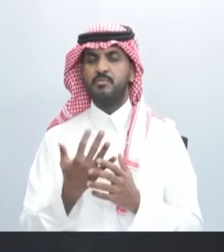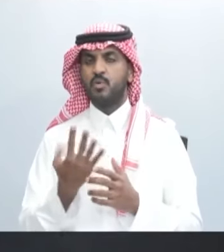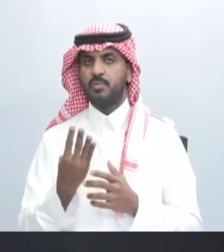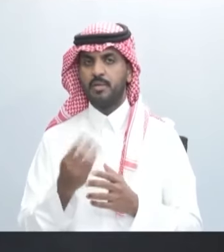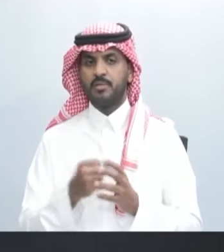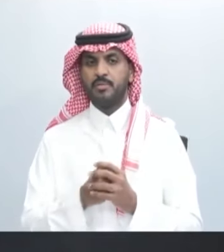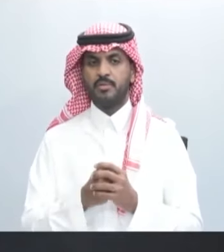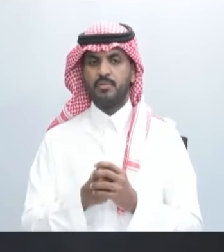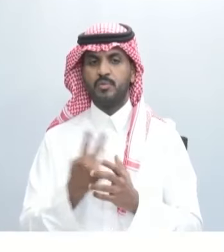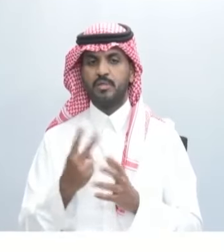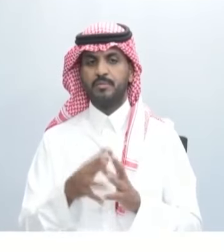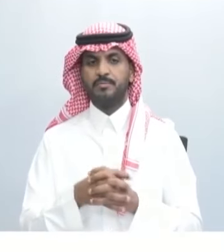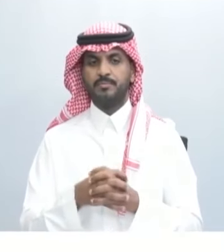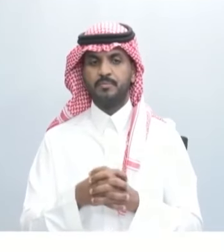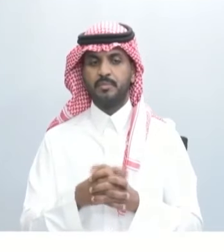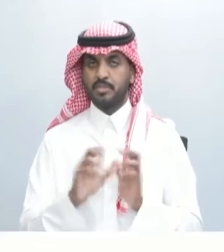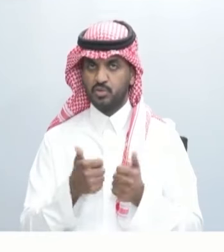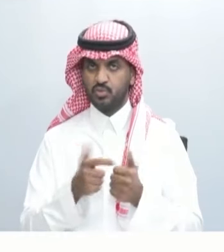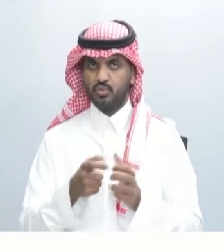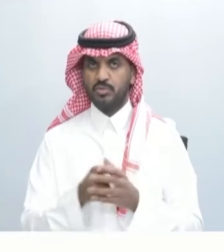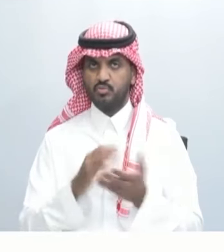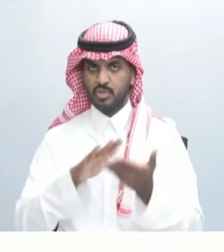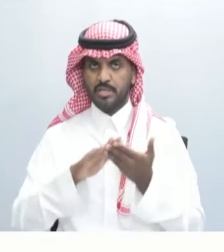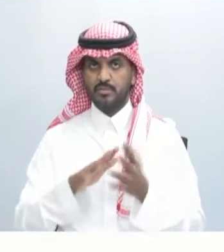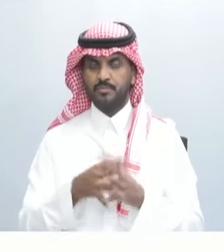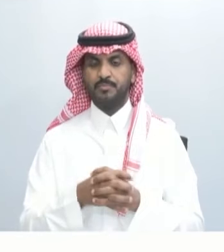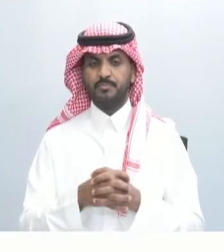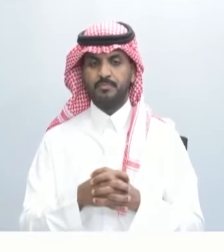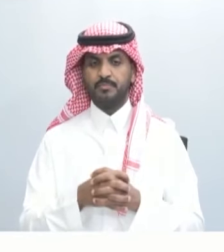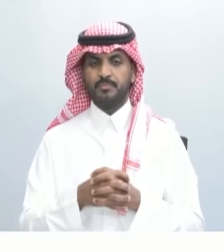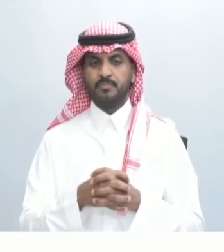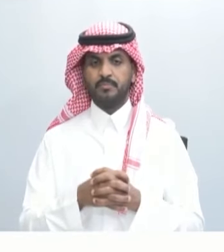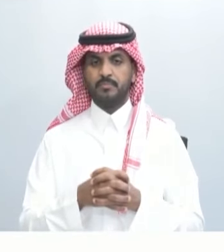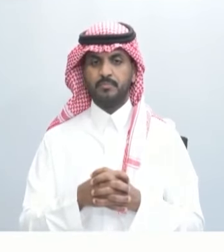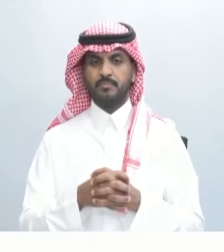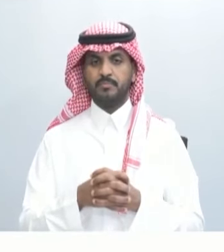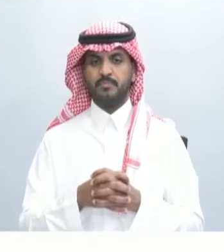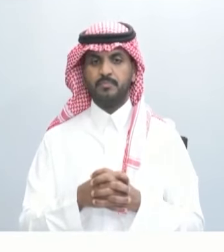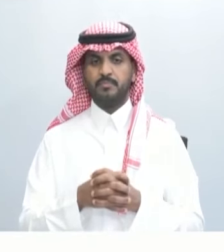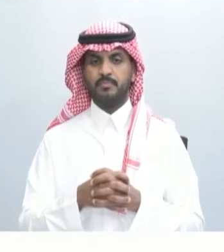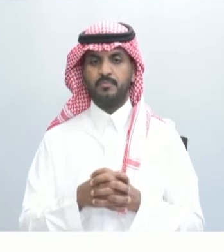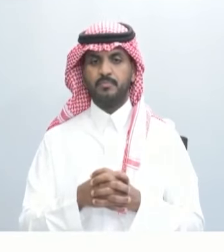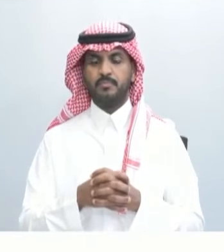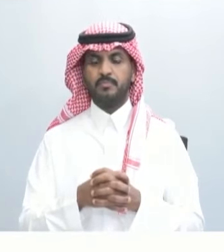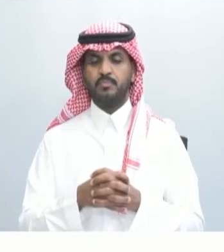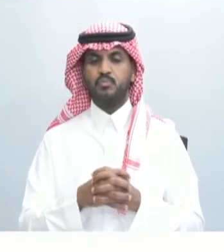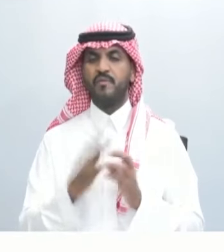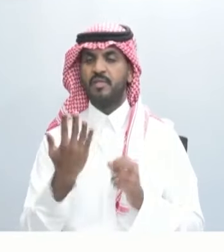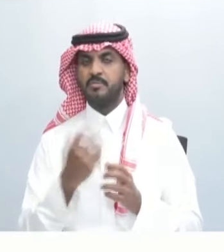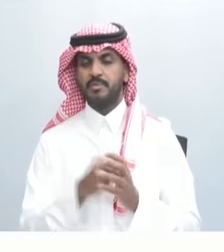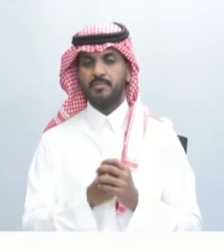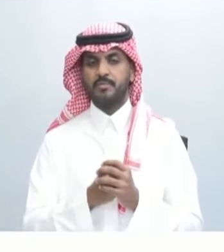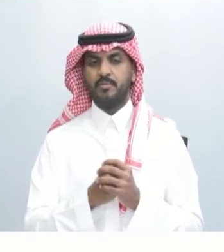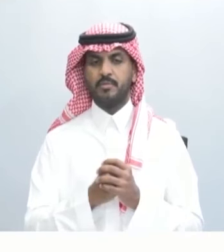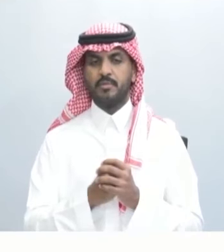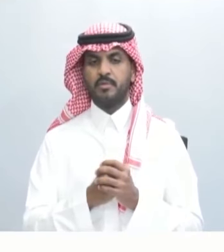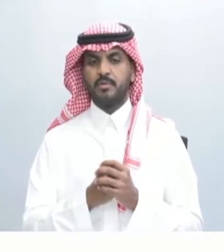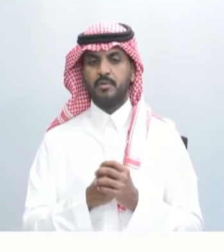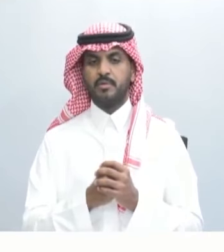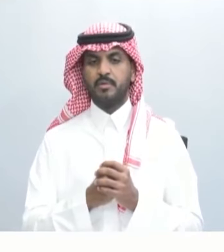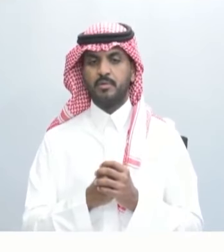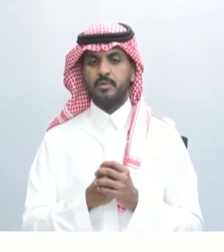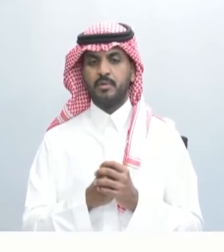واربعه واثنان هل تستطيعون مساعدتي ابنائي مبدعين اذا مضاعفات الخمسه نقول خمسه